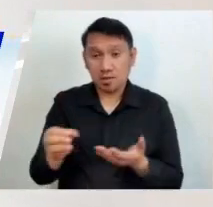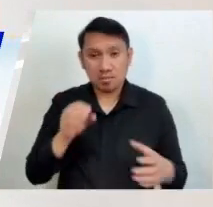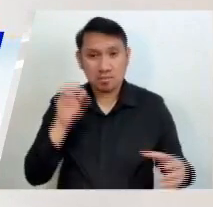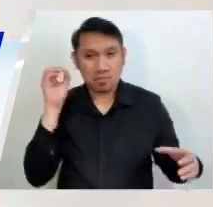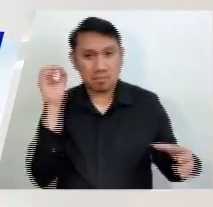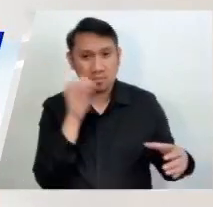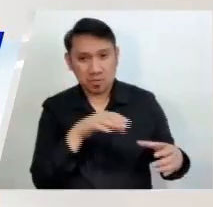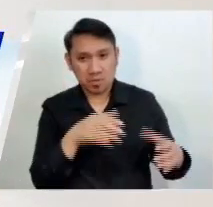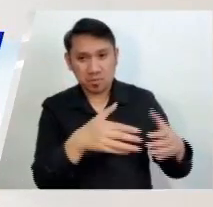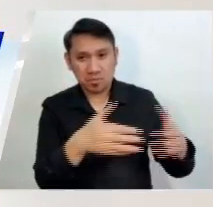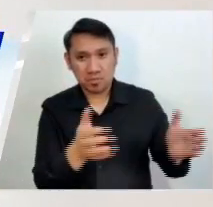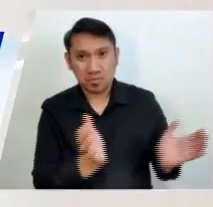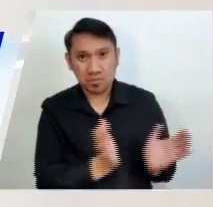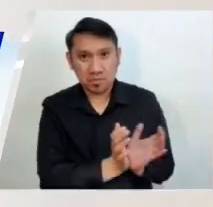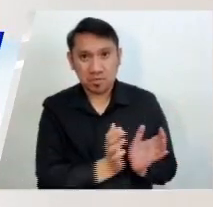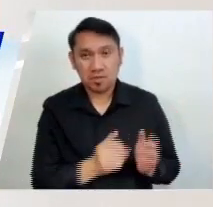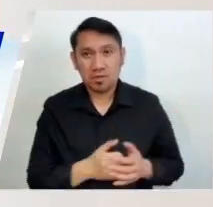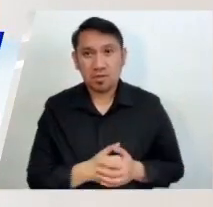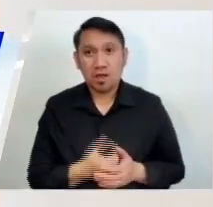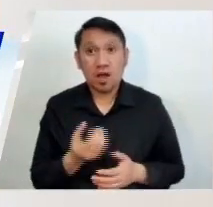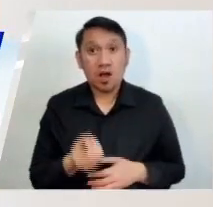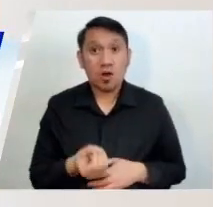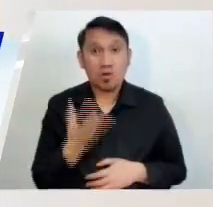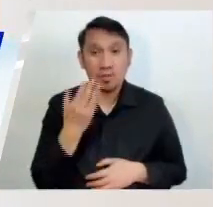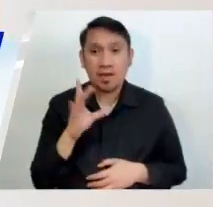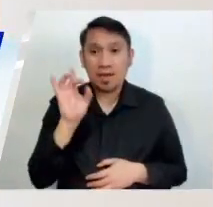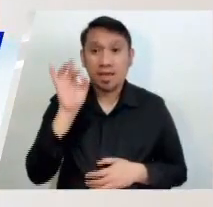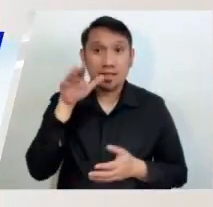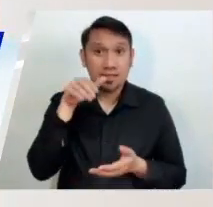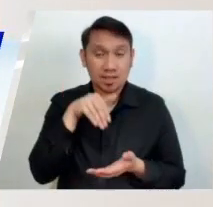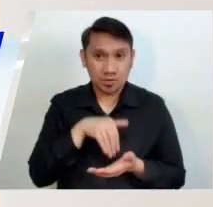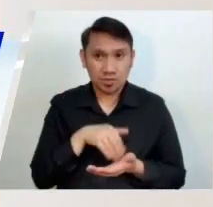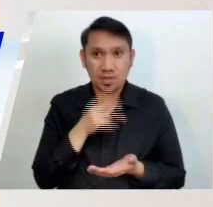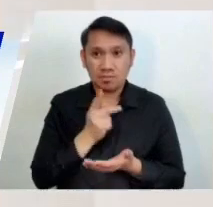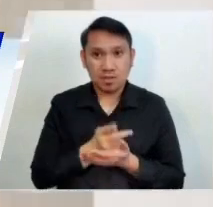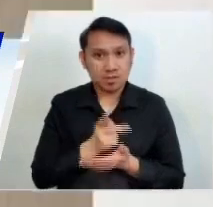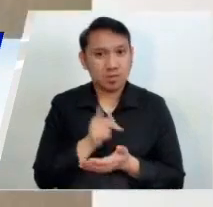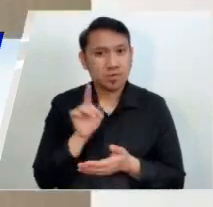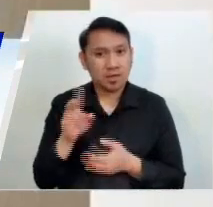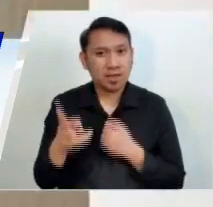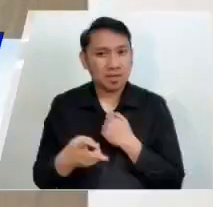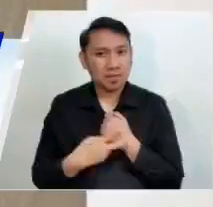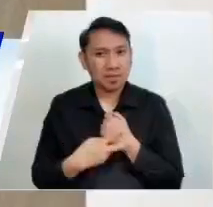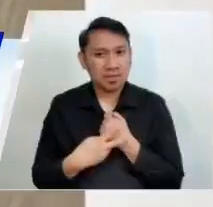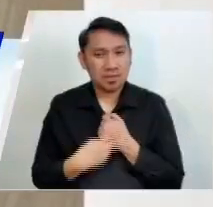garapon. Umabot po sa 8,000 pesos ang kanyang naitabi